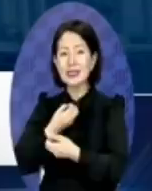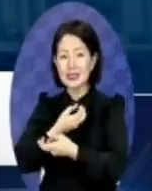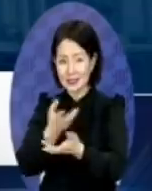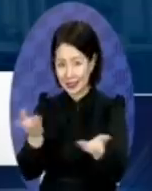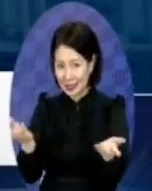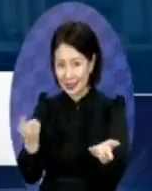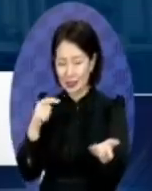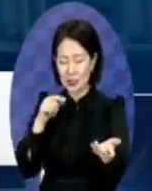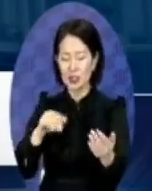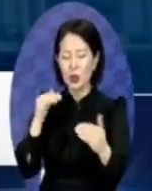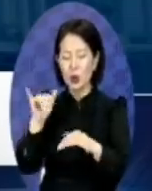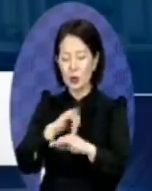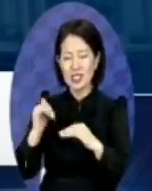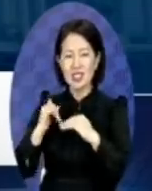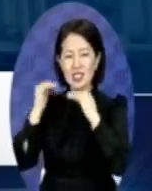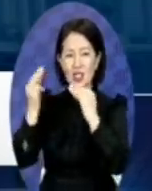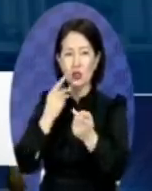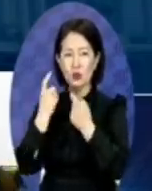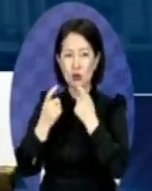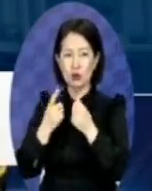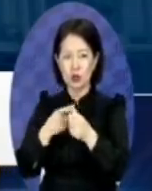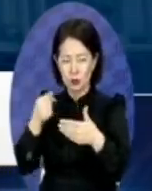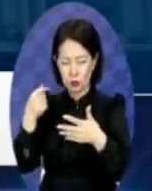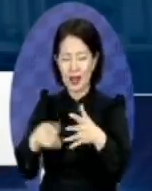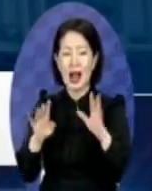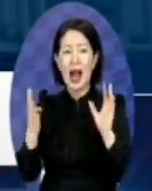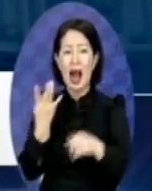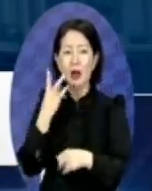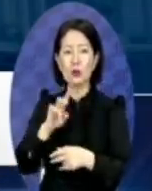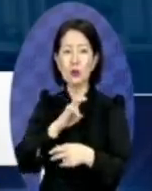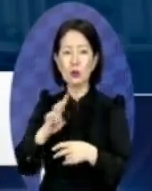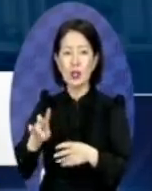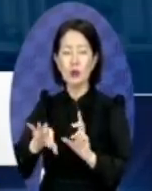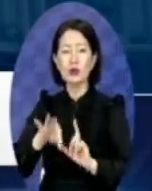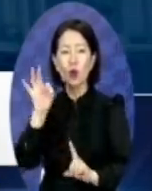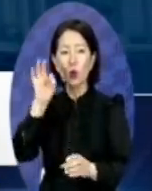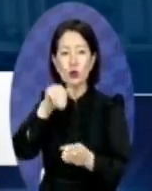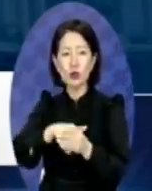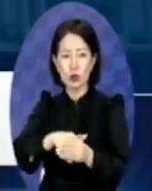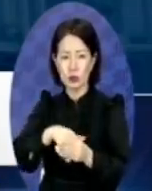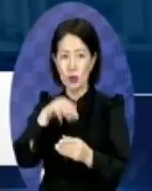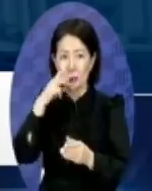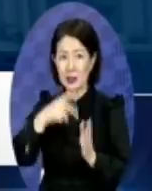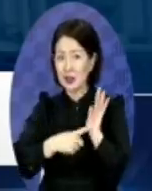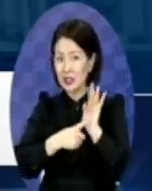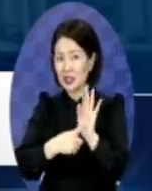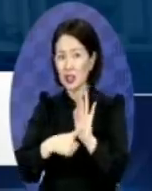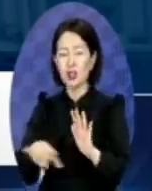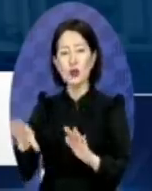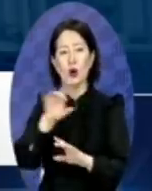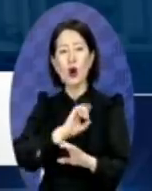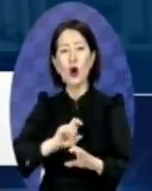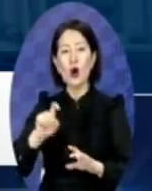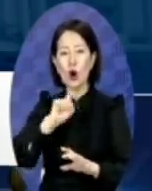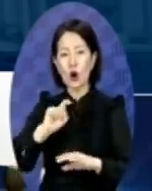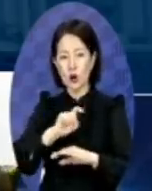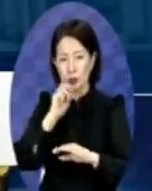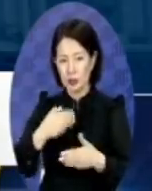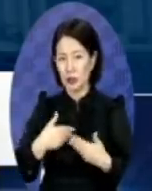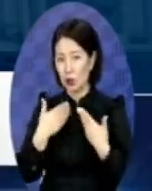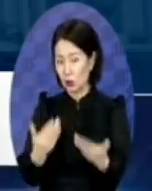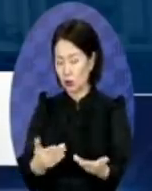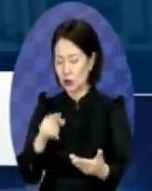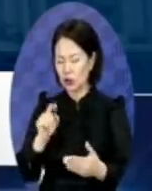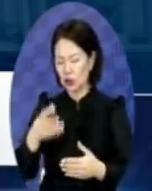улсын дээд шүүхэд бүртгэлтэй 14 нам тус сонгуульд оролцохоо мэдэгдэж сонгуулийн ерөнхий ороонд хүсэлт ирүүлээд байна. Харин сонгуульд нэр дэвшиг төрийн